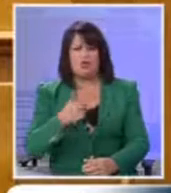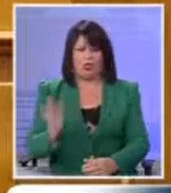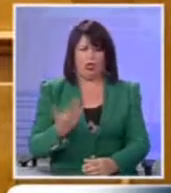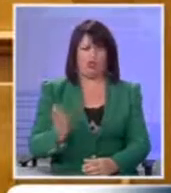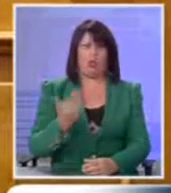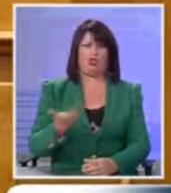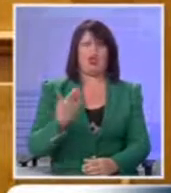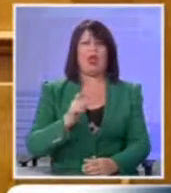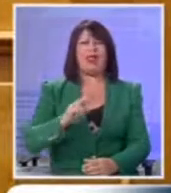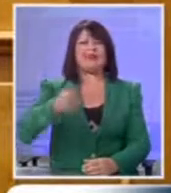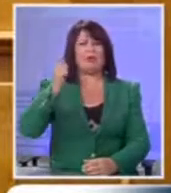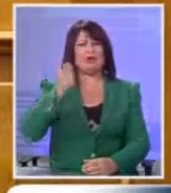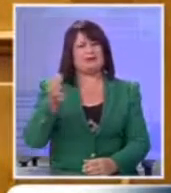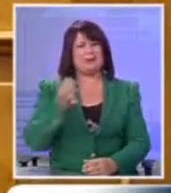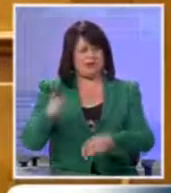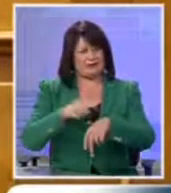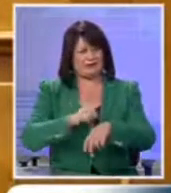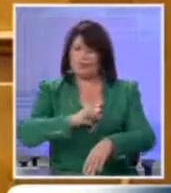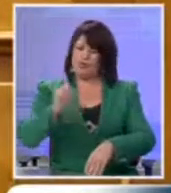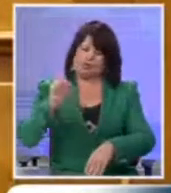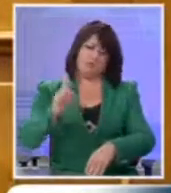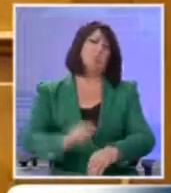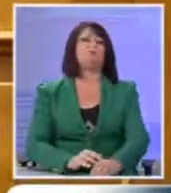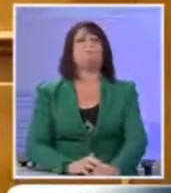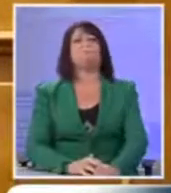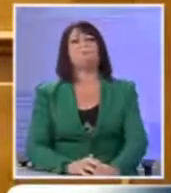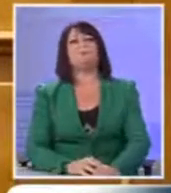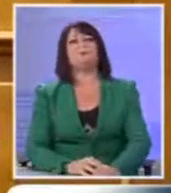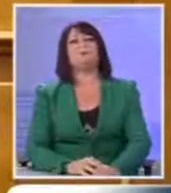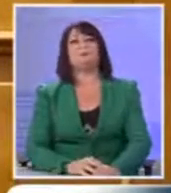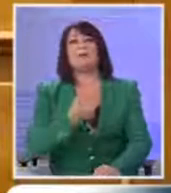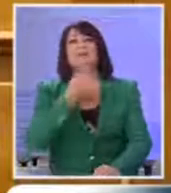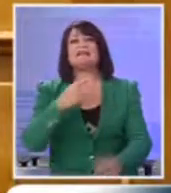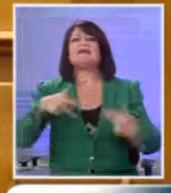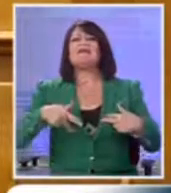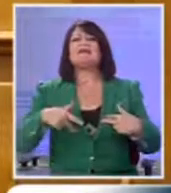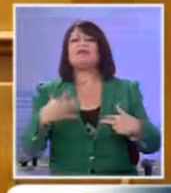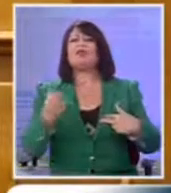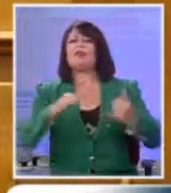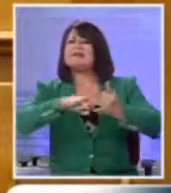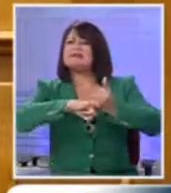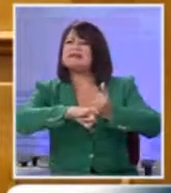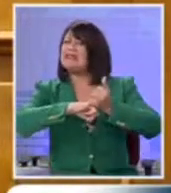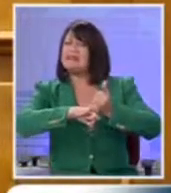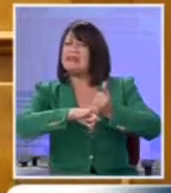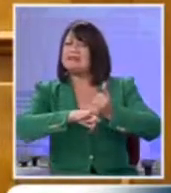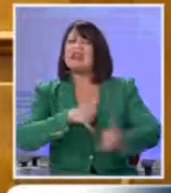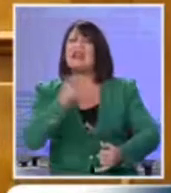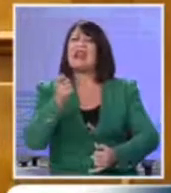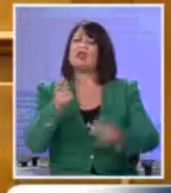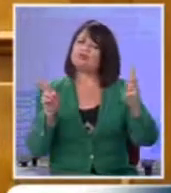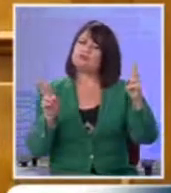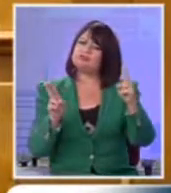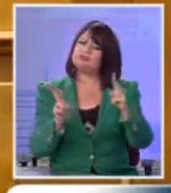που ασπάζεται η αντιπολίτευση αυτή τη στιγμή. Μεγάλο στοίχημα της κυβέρνησης είναι η απομείωση του χρέους